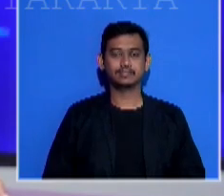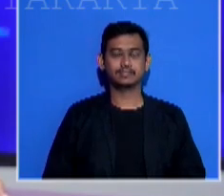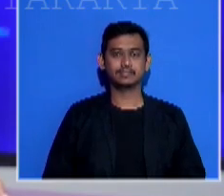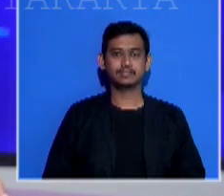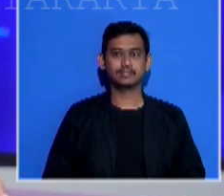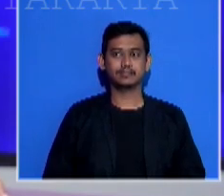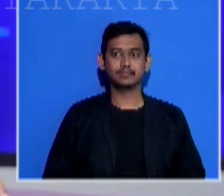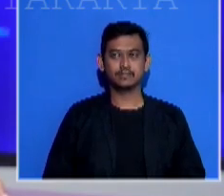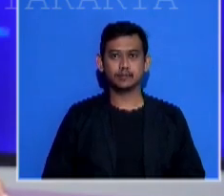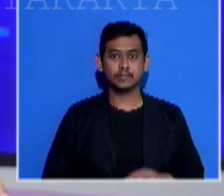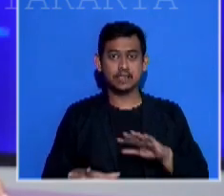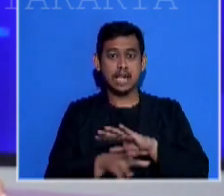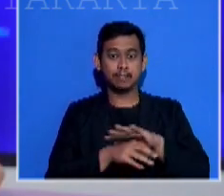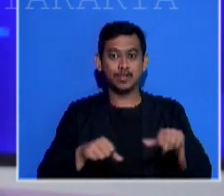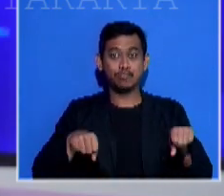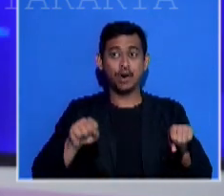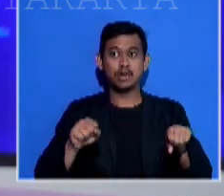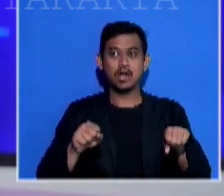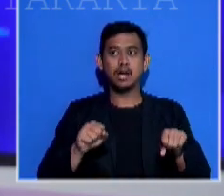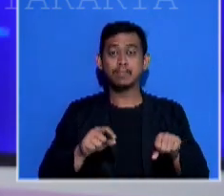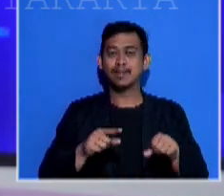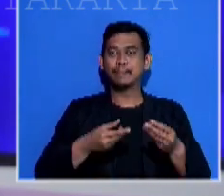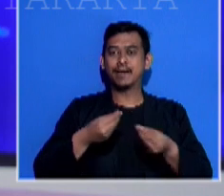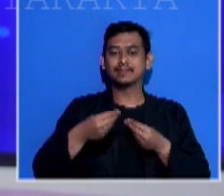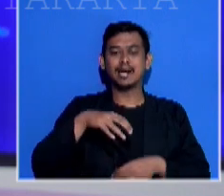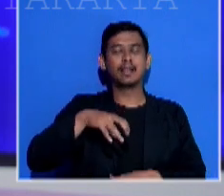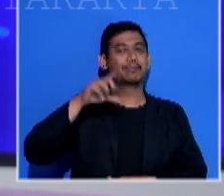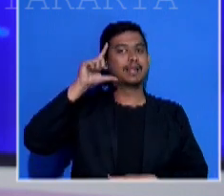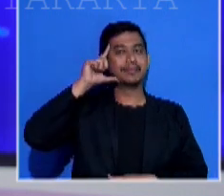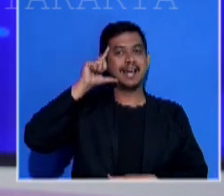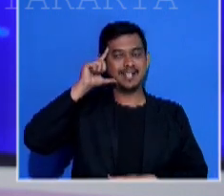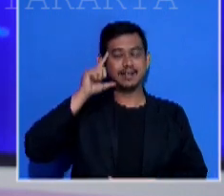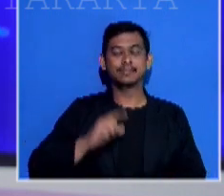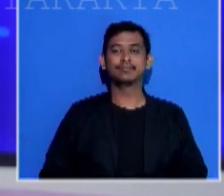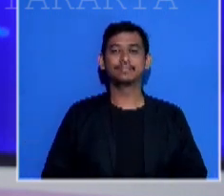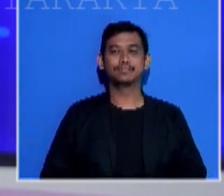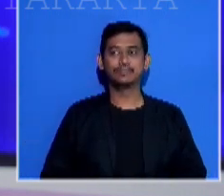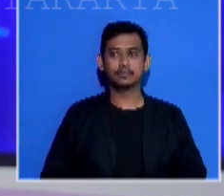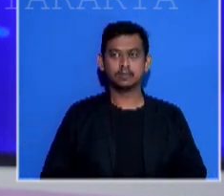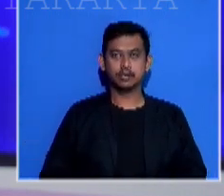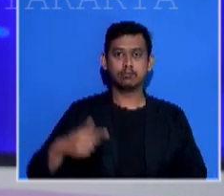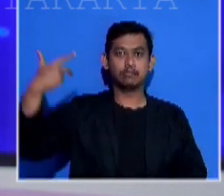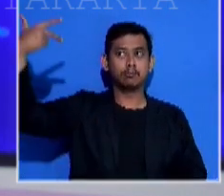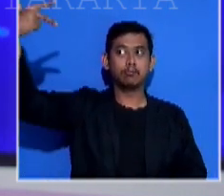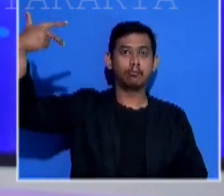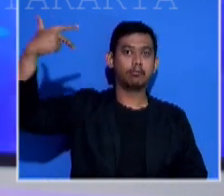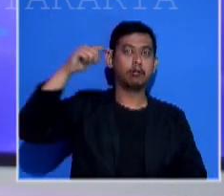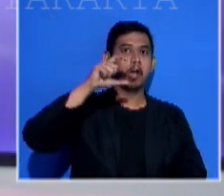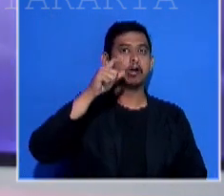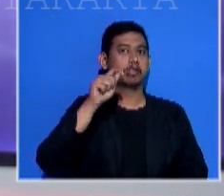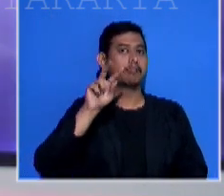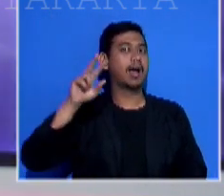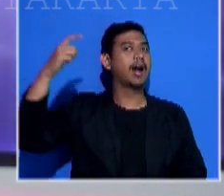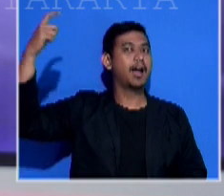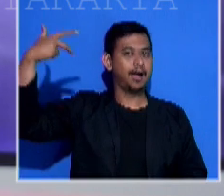Saudara, pencurian sepeda motor di minimarket di Kapanewon Melati, Sleman, Daerah Istimewa Yogyakarta terekam kamera pengawas. Pelaku melakukan pencurian